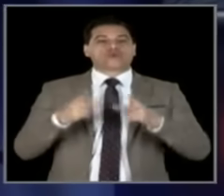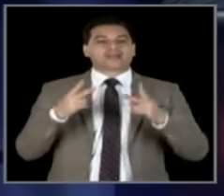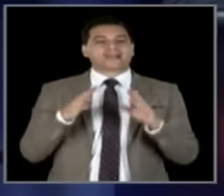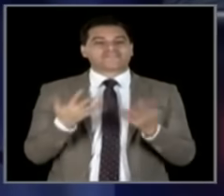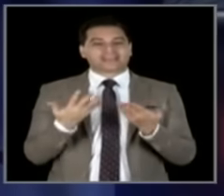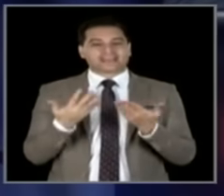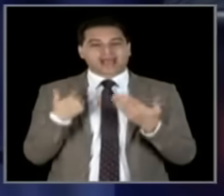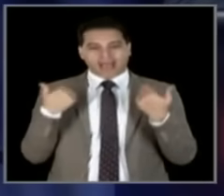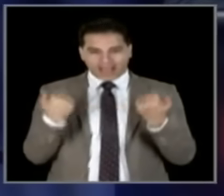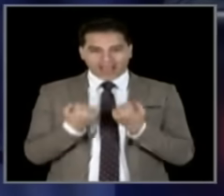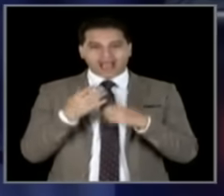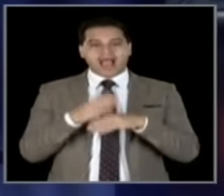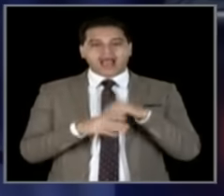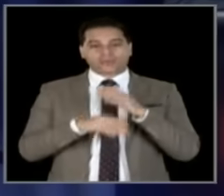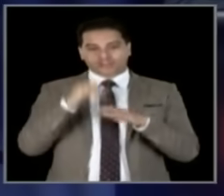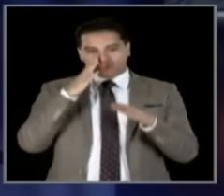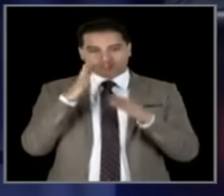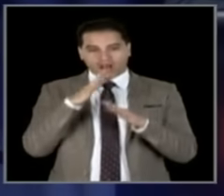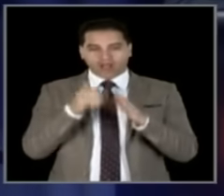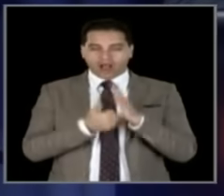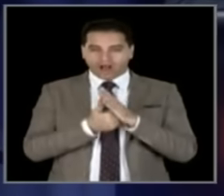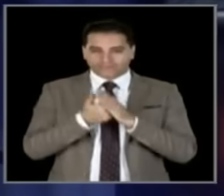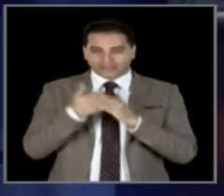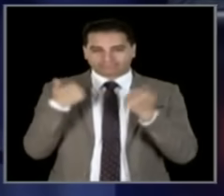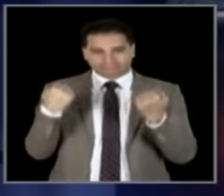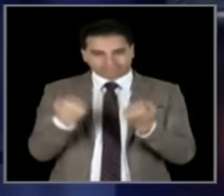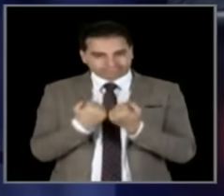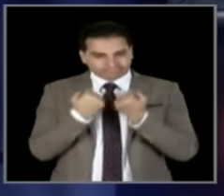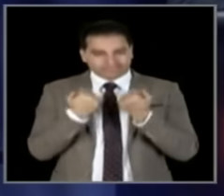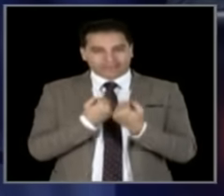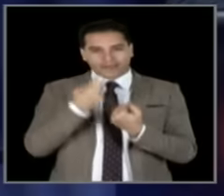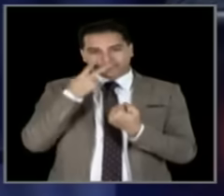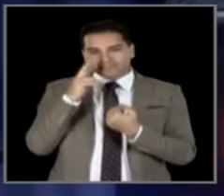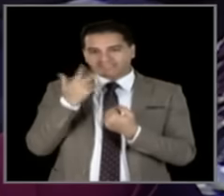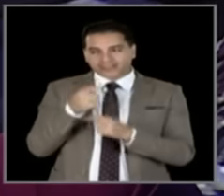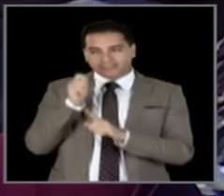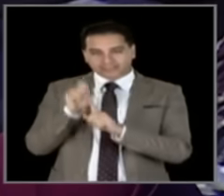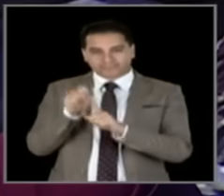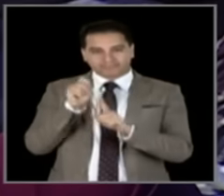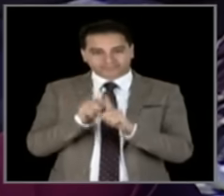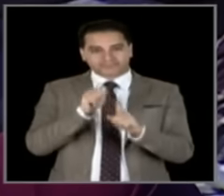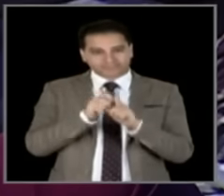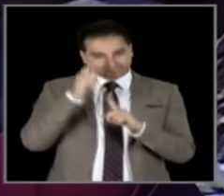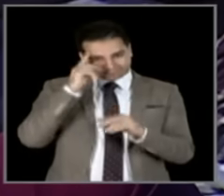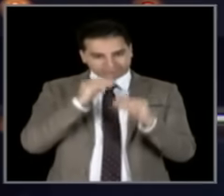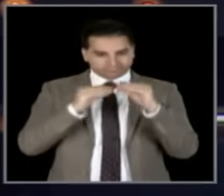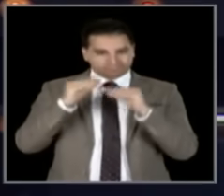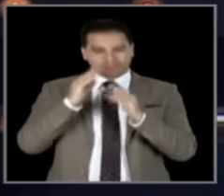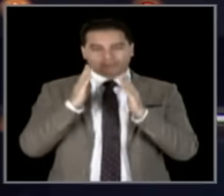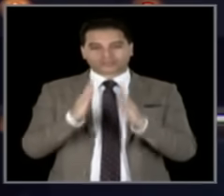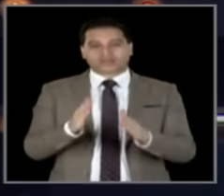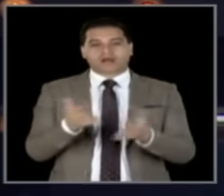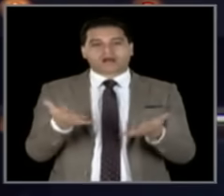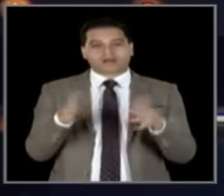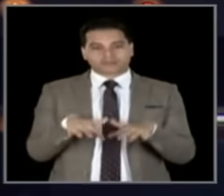دي؟ حاولنا نستعد بشكل افضل، يعني شفنا الغلطات كانت فين وحاولنا نصلحها ونستعد اكتر. إبراهيم